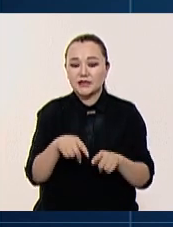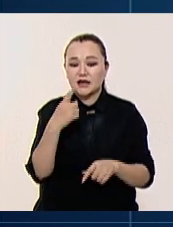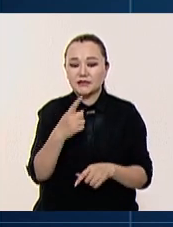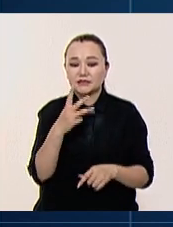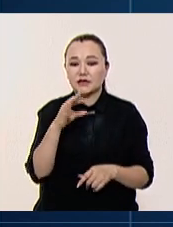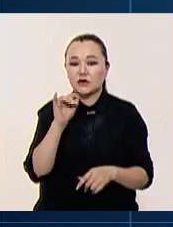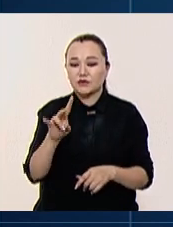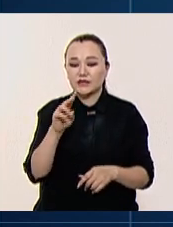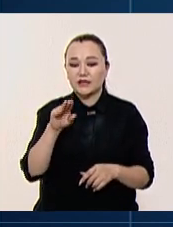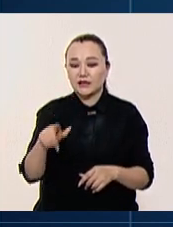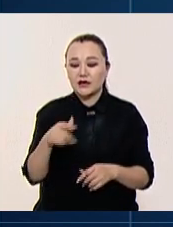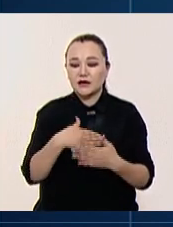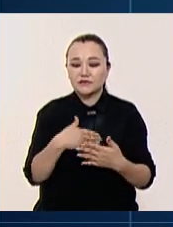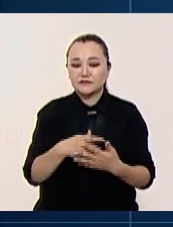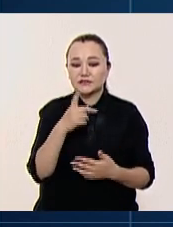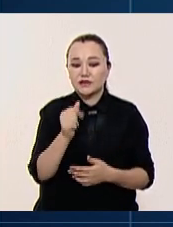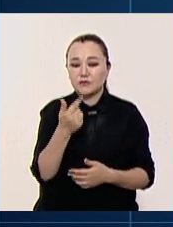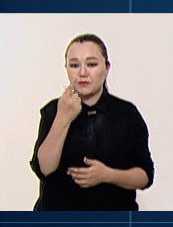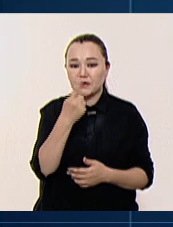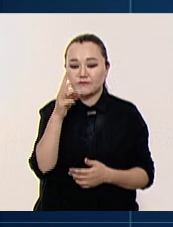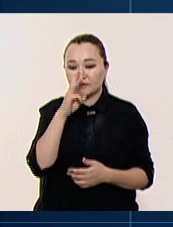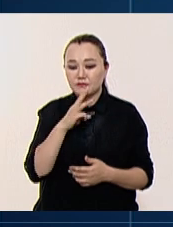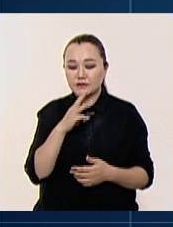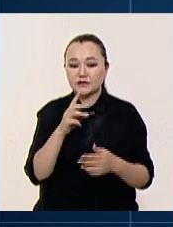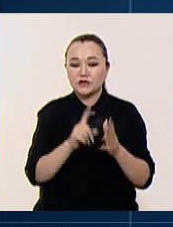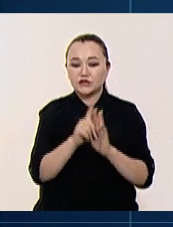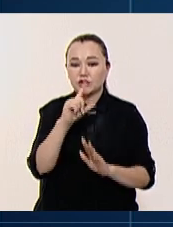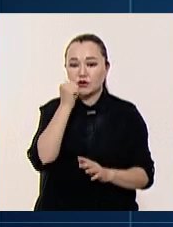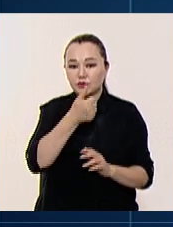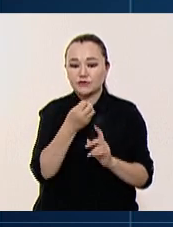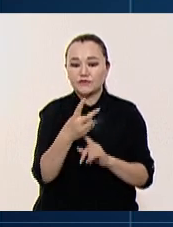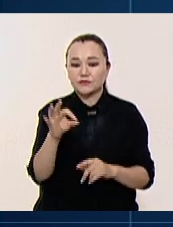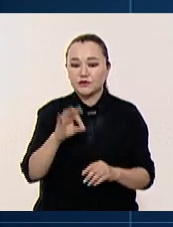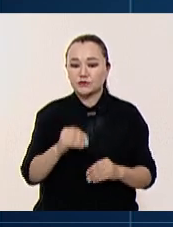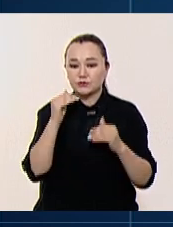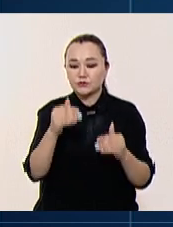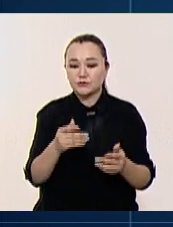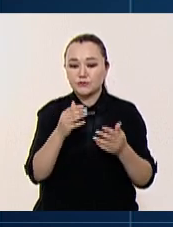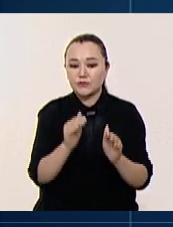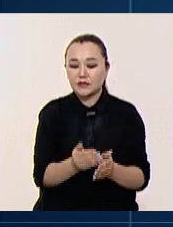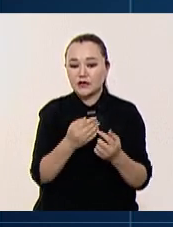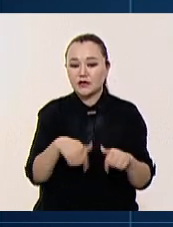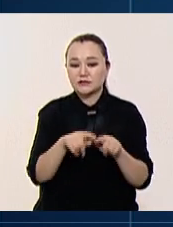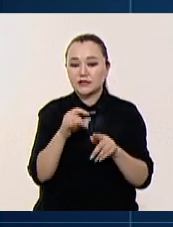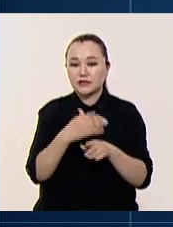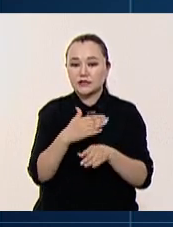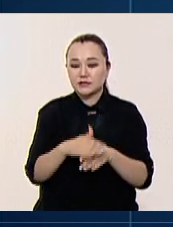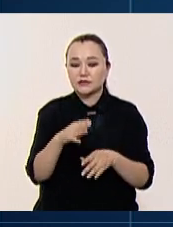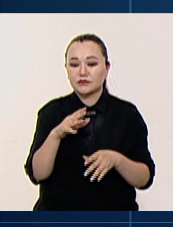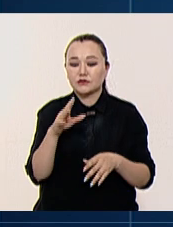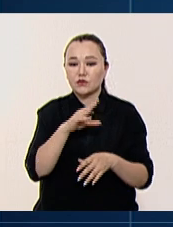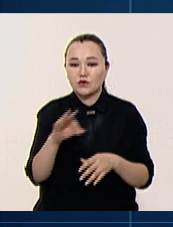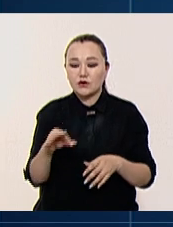триллион тенге. Сумма активов за первые 3 месяца с начала года увеличилась на 12%. Микрокредитные организации и кредитные товарищества